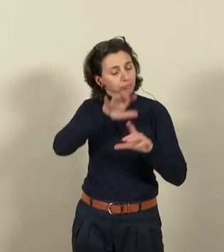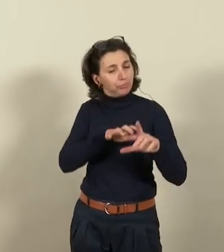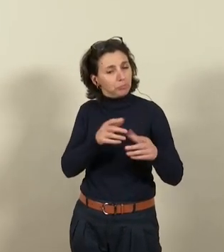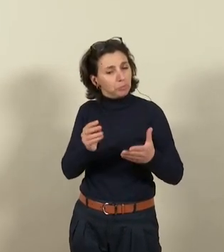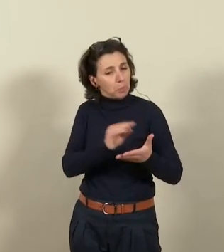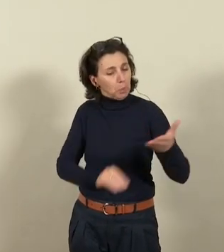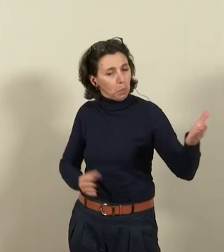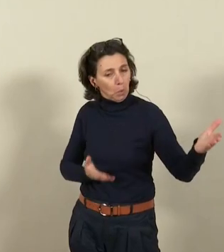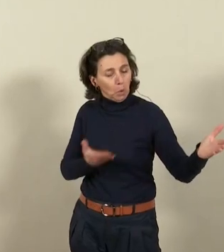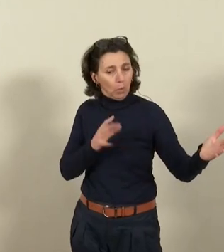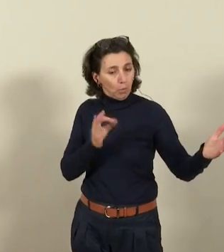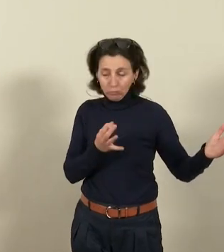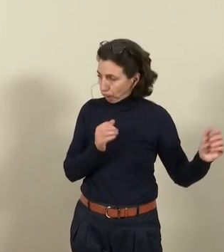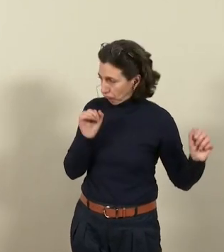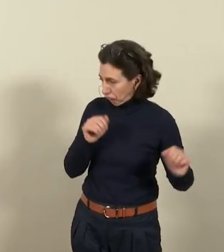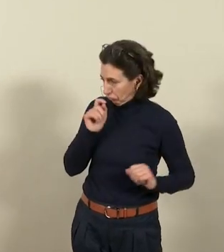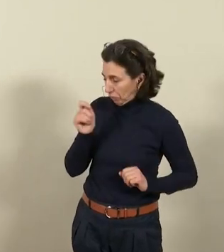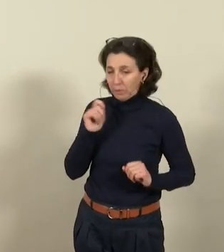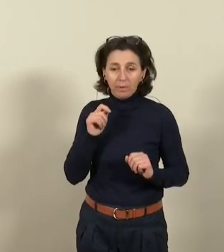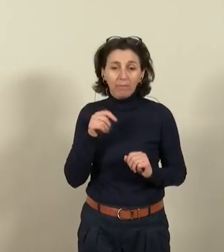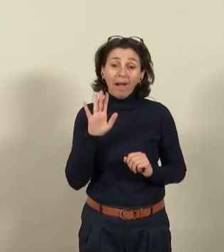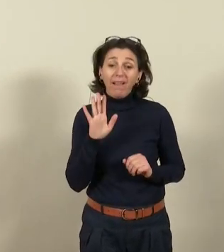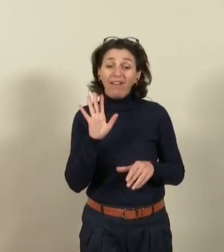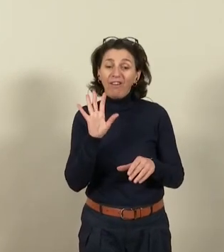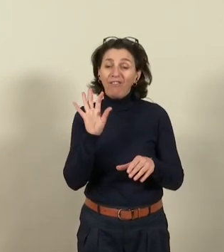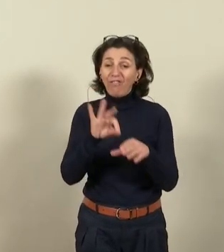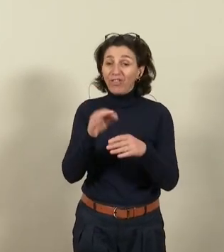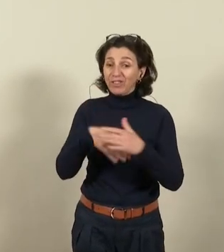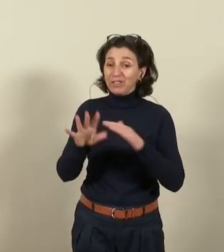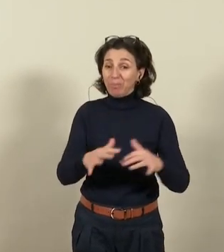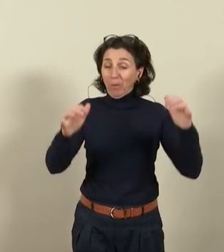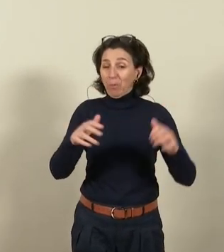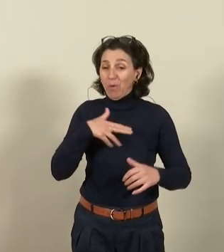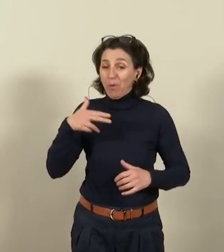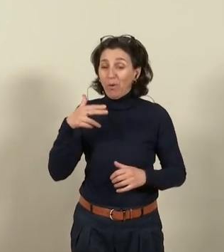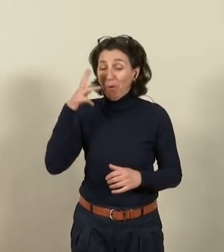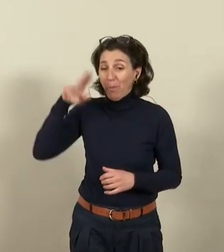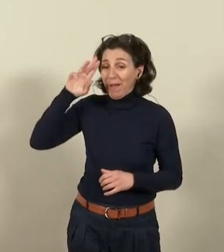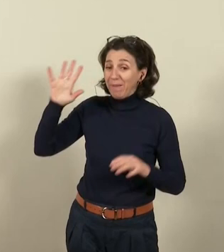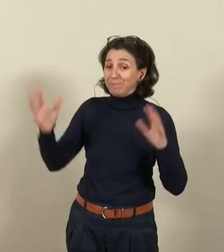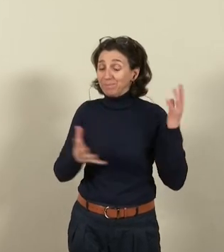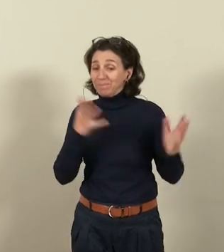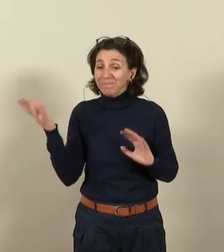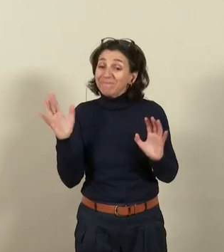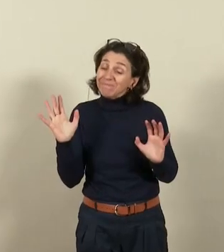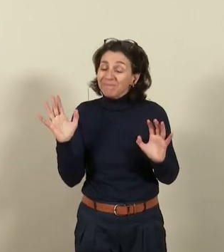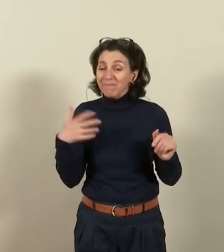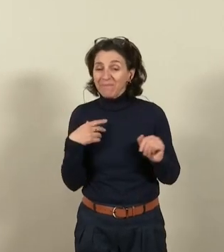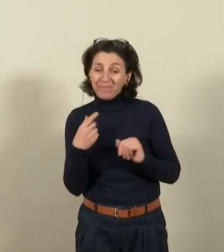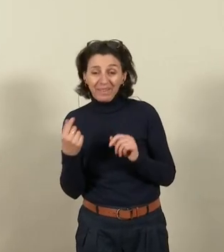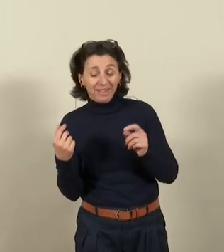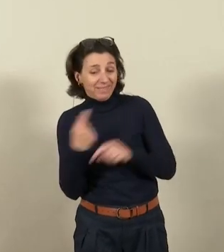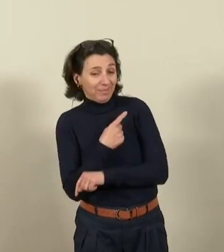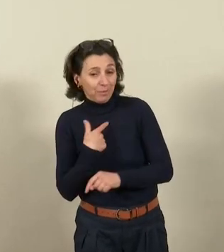Parlement européen se révèlent d'une tout autre saveur nous avons vérifié il a notamment voté contre un amendement sur la